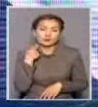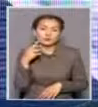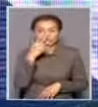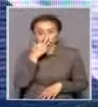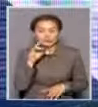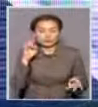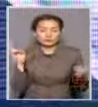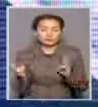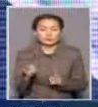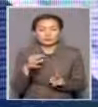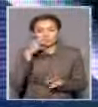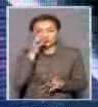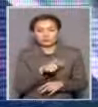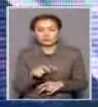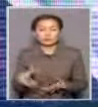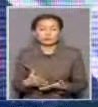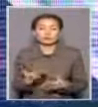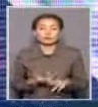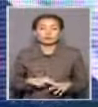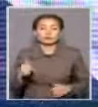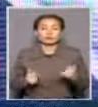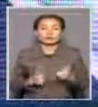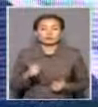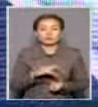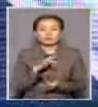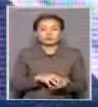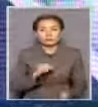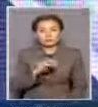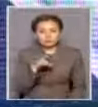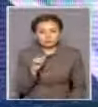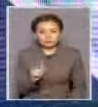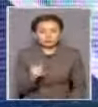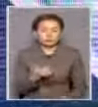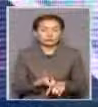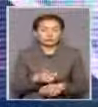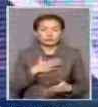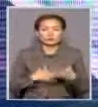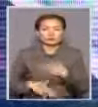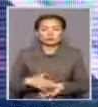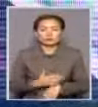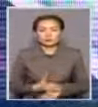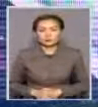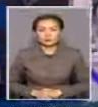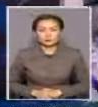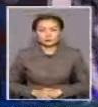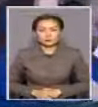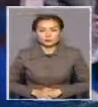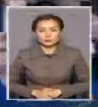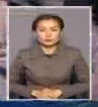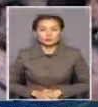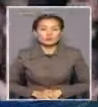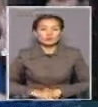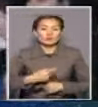шетелдерде таныстырып жүрген тұлғалар. Дәл осындай шараның Атырау облысында өтіп жатқаны өте қуанышты.